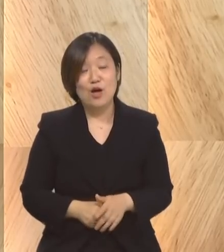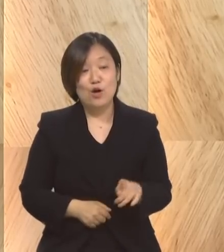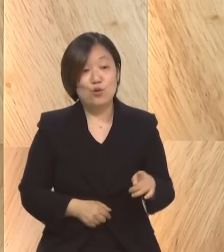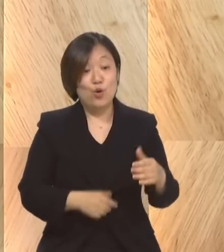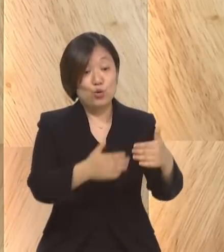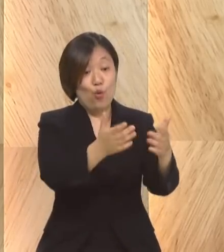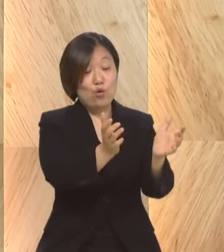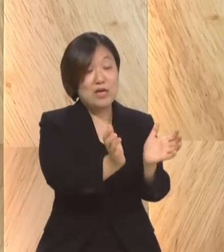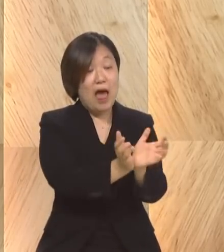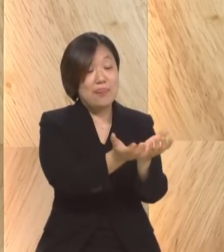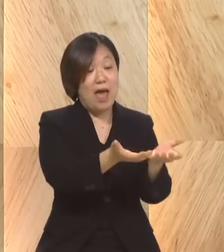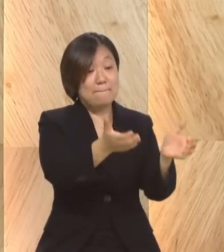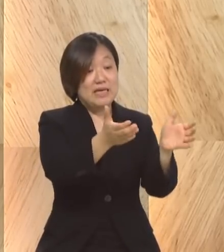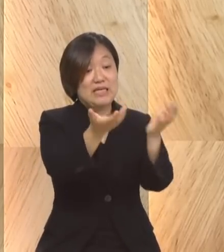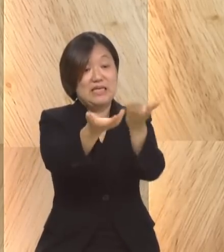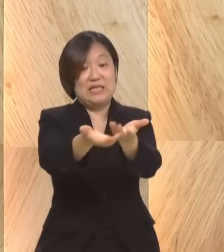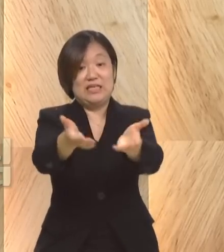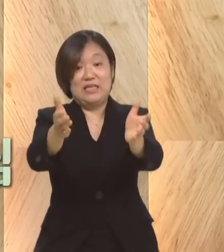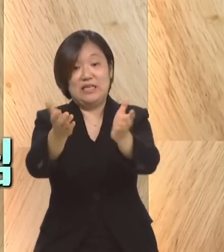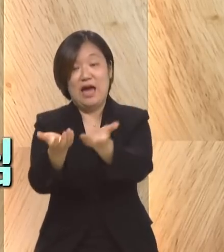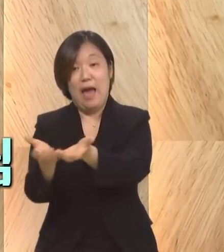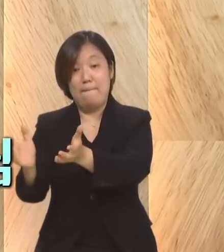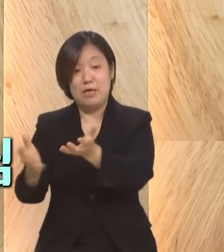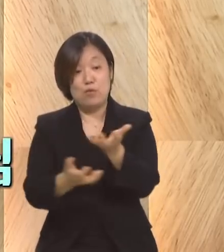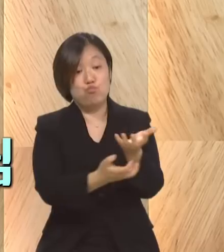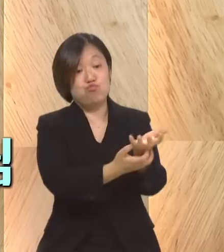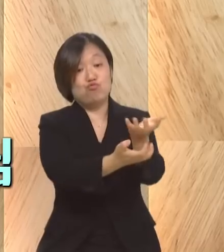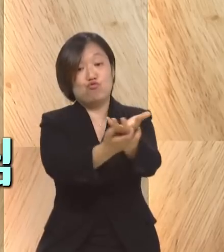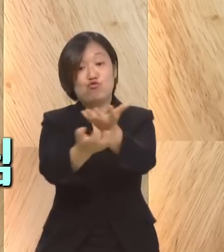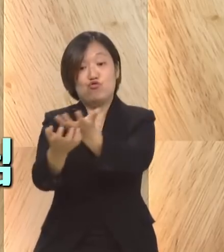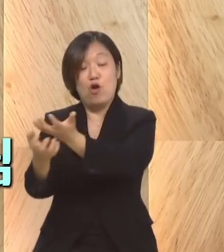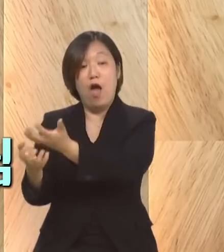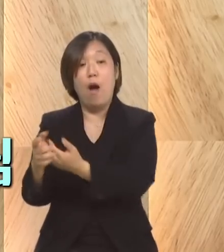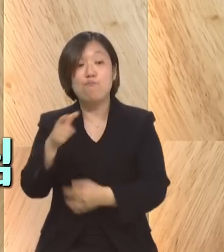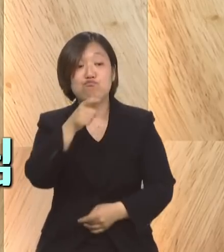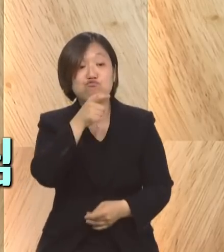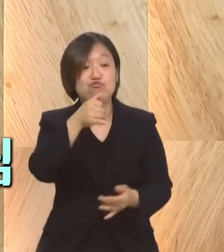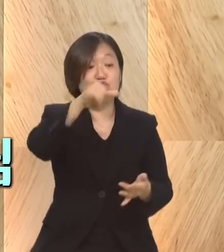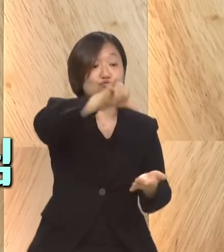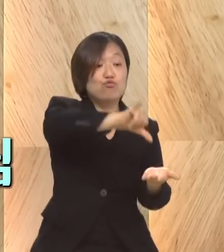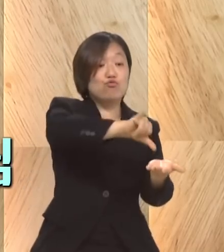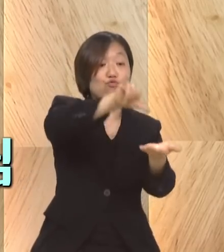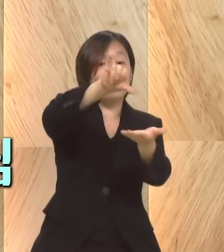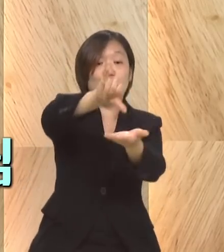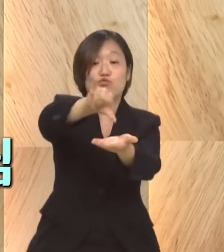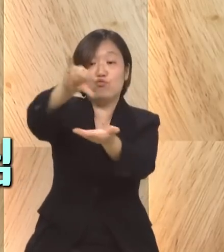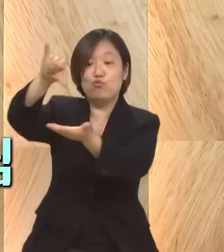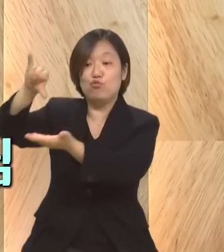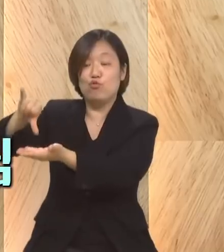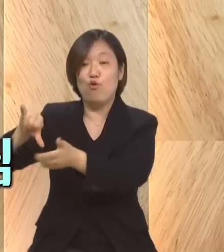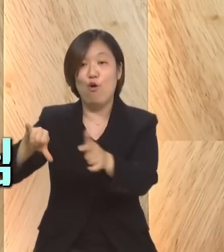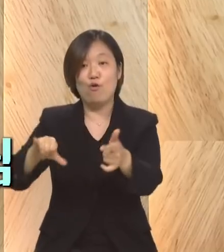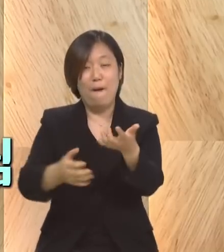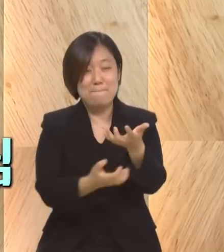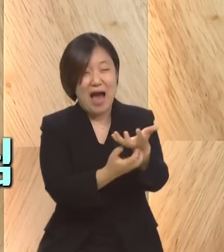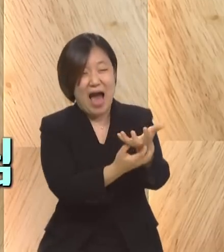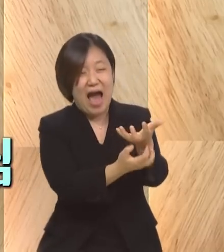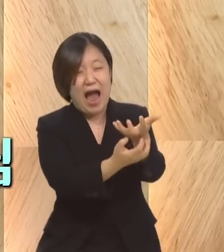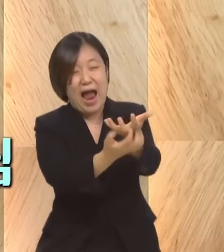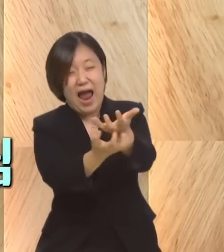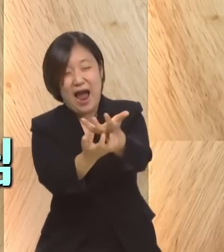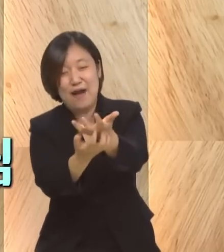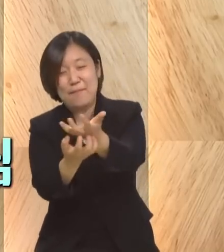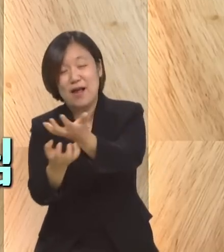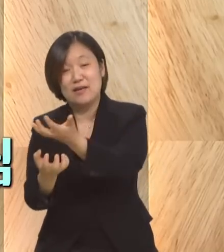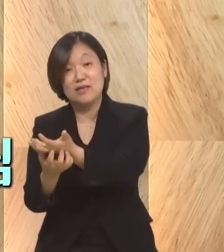똑같은 그 동그란 냄비 3개에다가 물을 올려놓고 물을 팔팔 끓이시더래요 라면을 끓여 드시려고 했는지